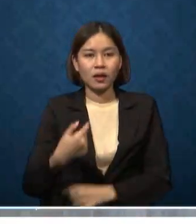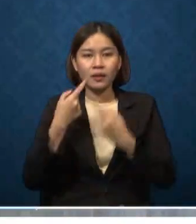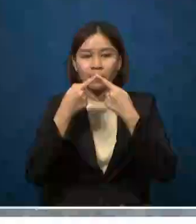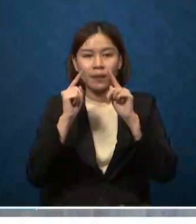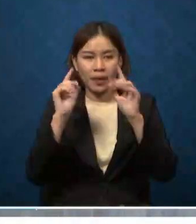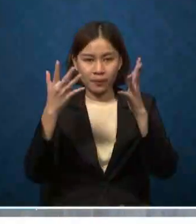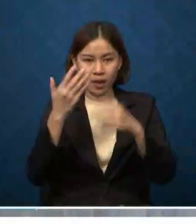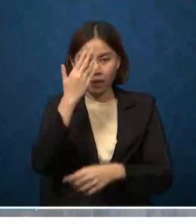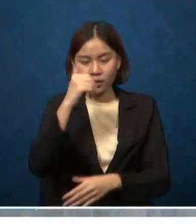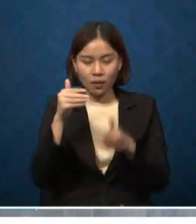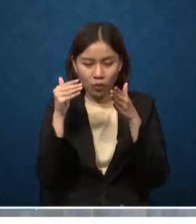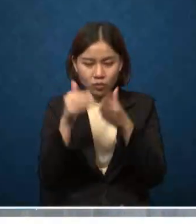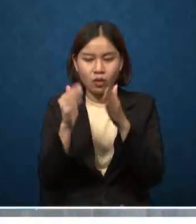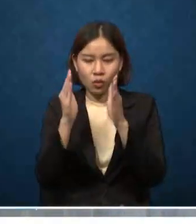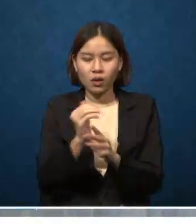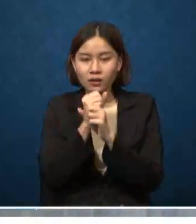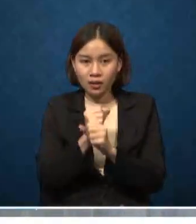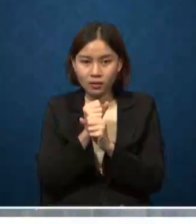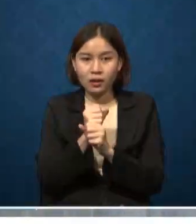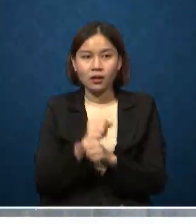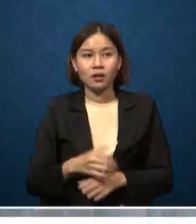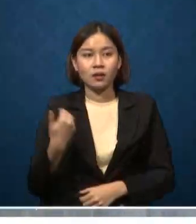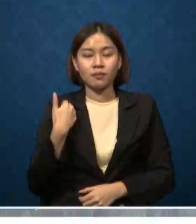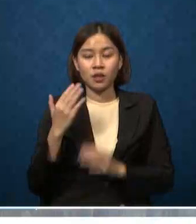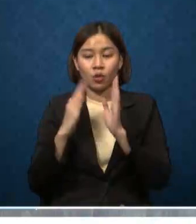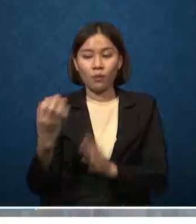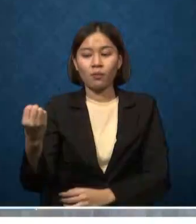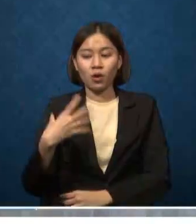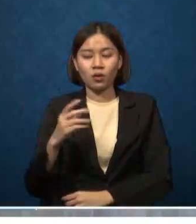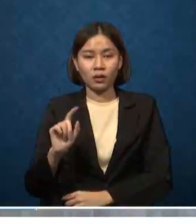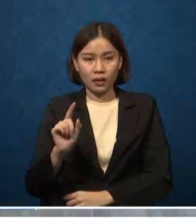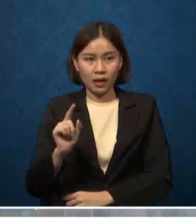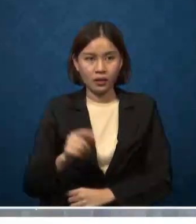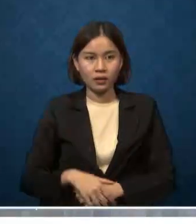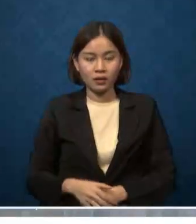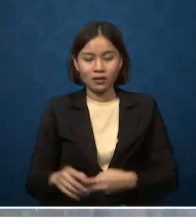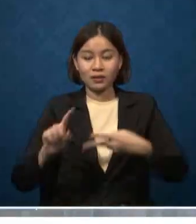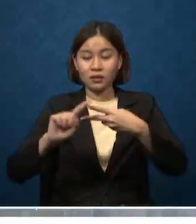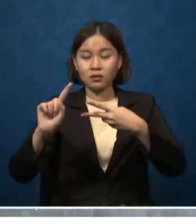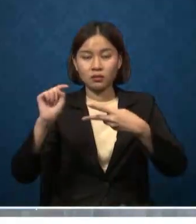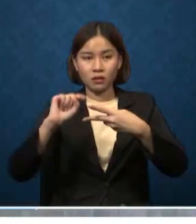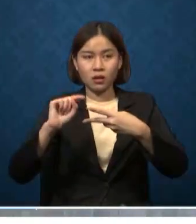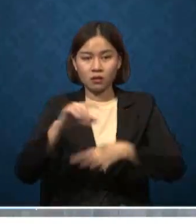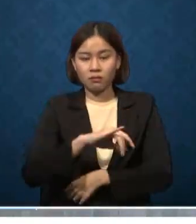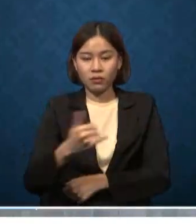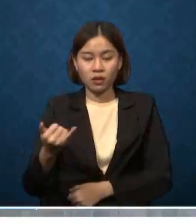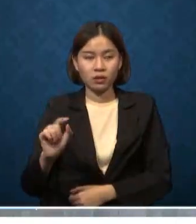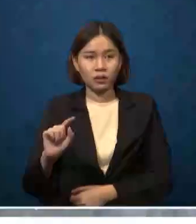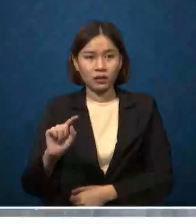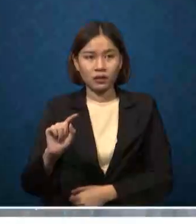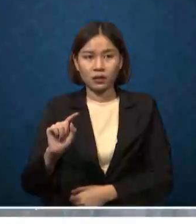มันเป็นการโฟกัสที่ผู้สูงอายุแต่มีคนเขาบอกว่าการมองแบบนี้บางทีมันจะทำให้เรา